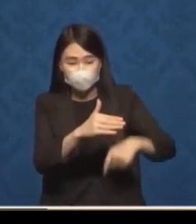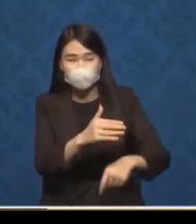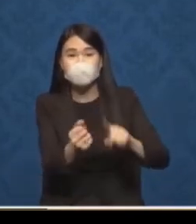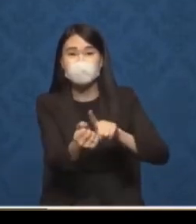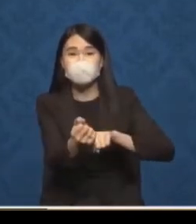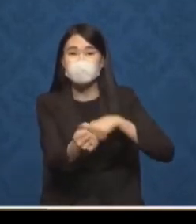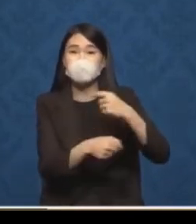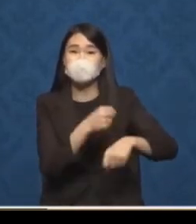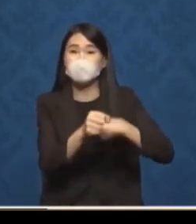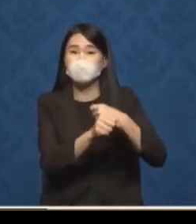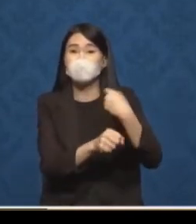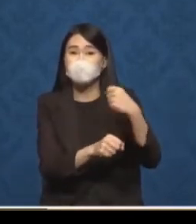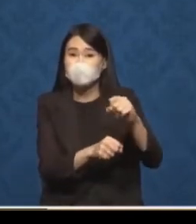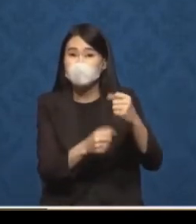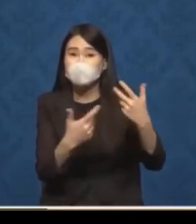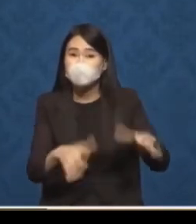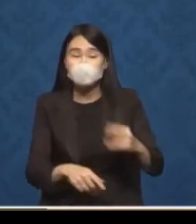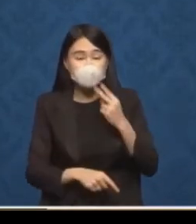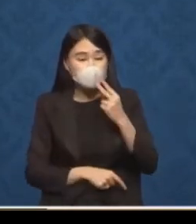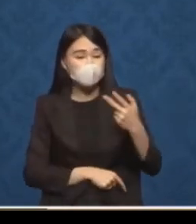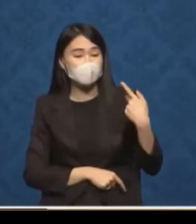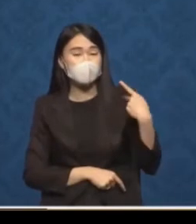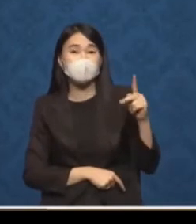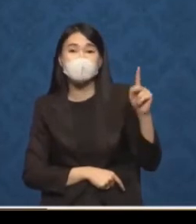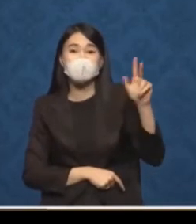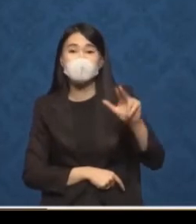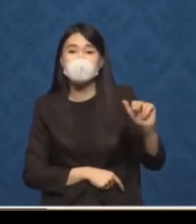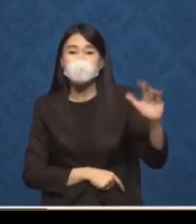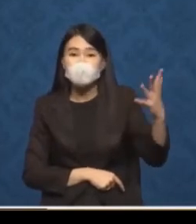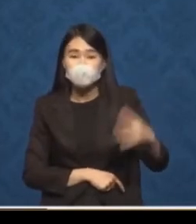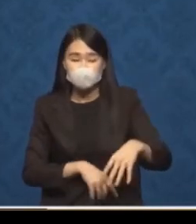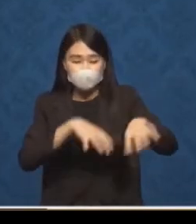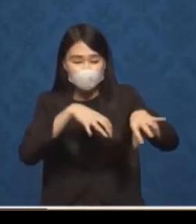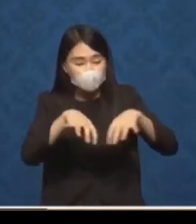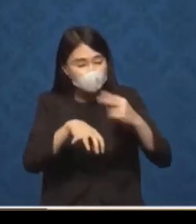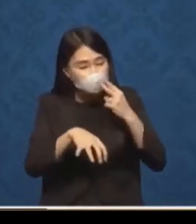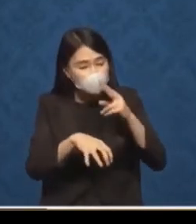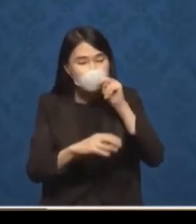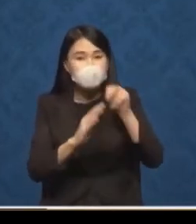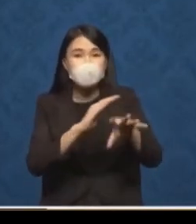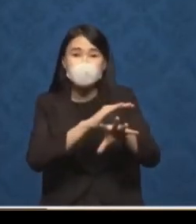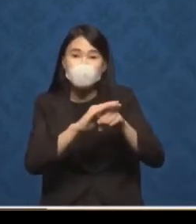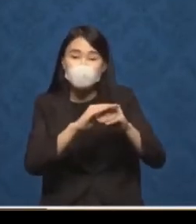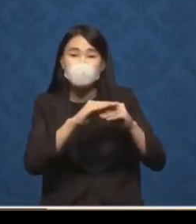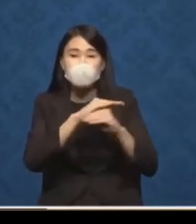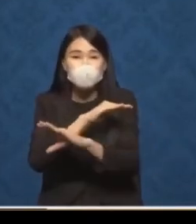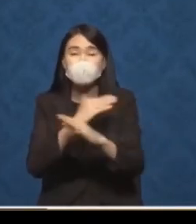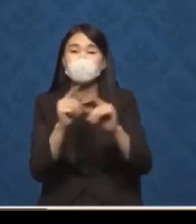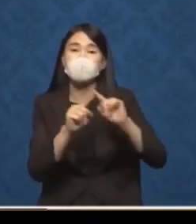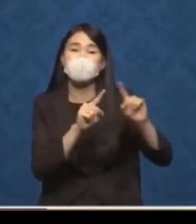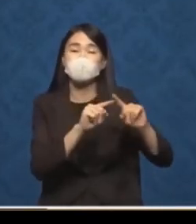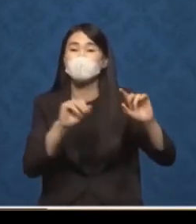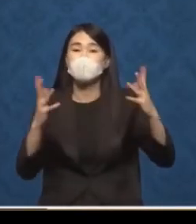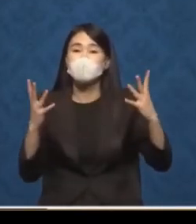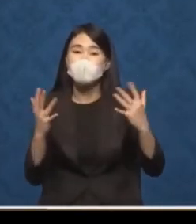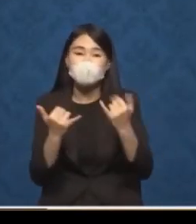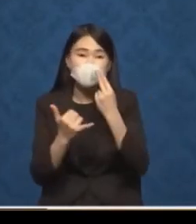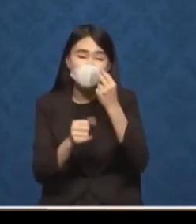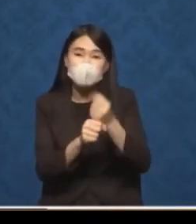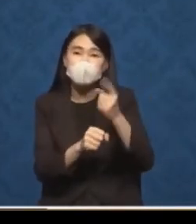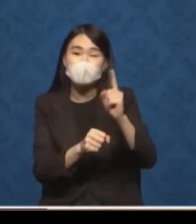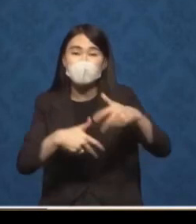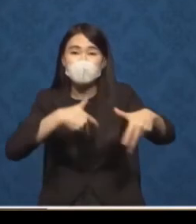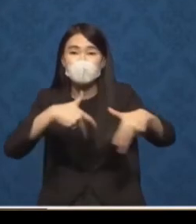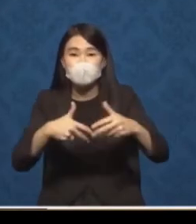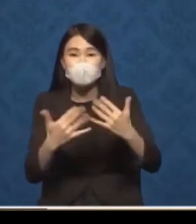บปีแล้วก็ไม่ได้ใช้ประโยชน์ไม่ได้มีระบบการมีไม่ได้มีระบบการส่งน้ำไปยังชุม